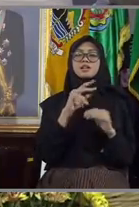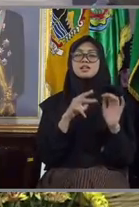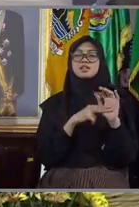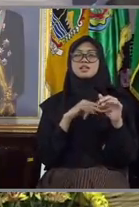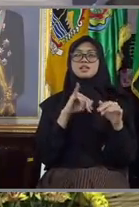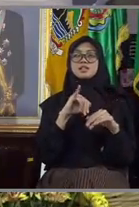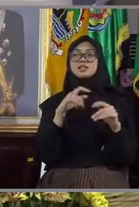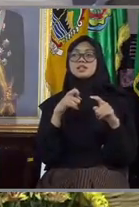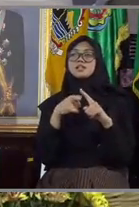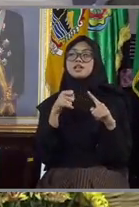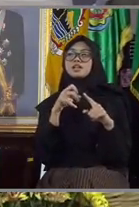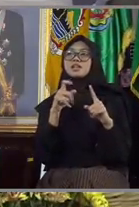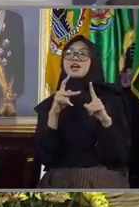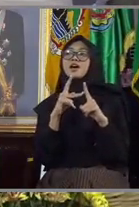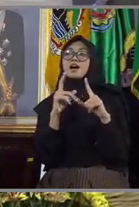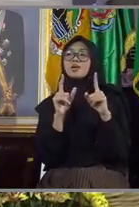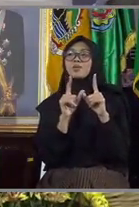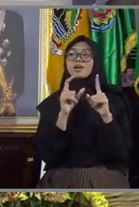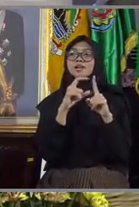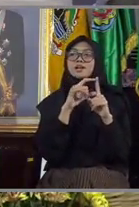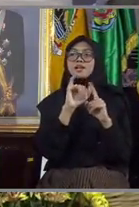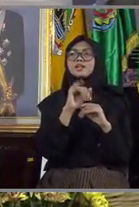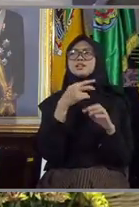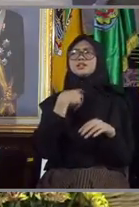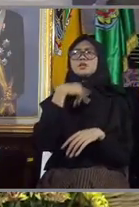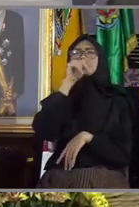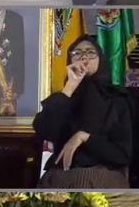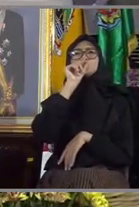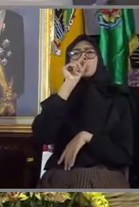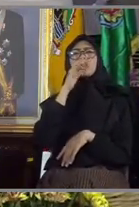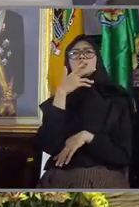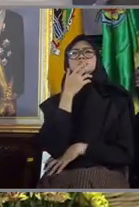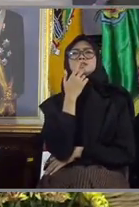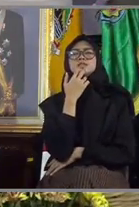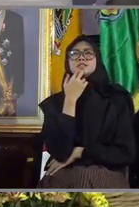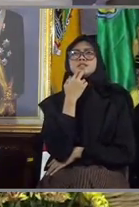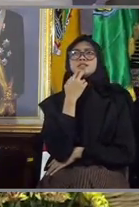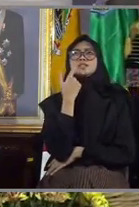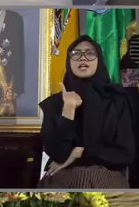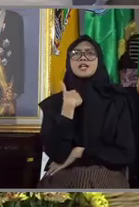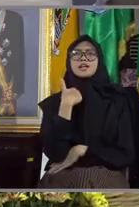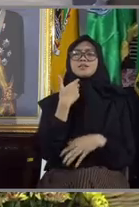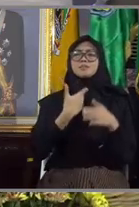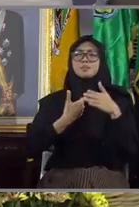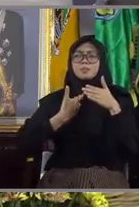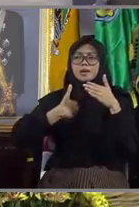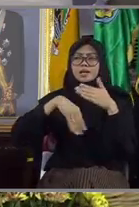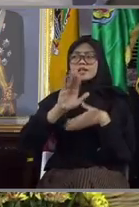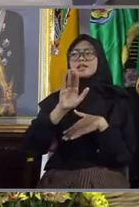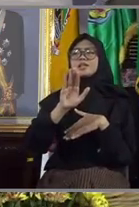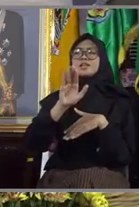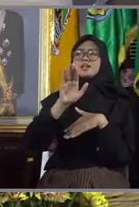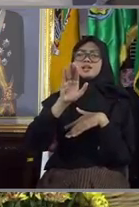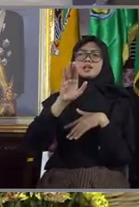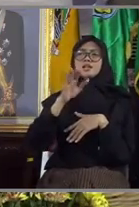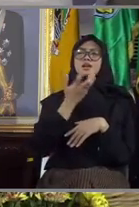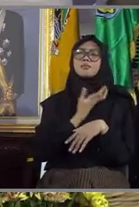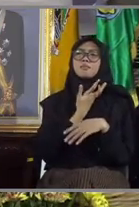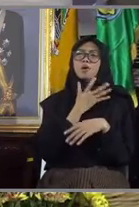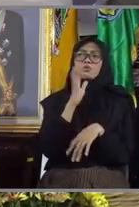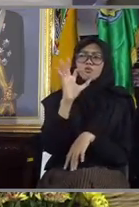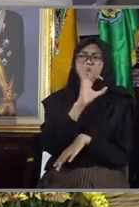IWDI. Nyun sewu Bapak, saya kalau pergi terus kemudian ingin buang